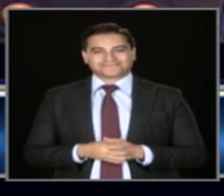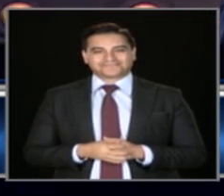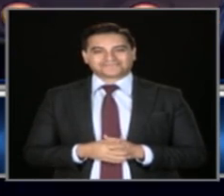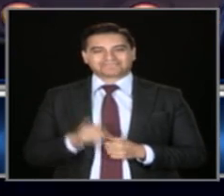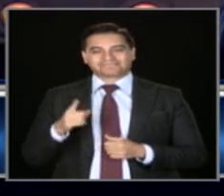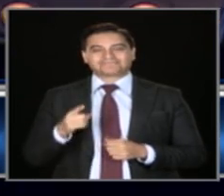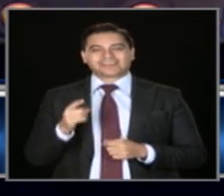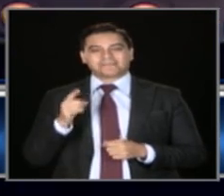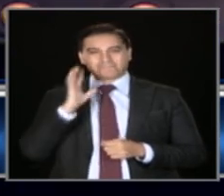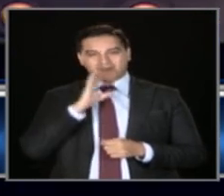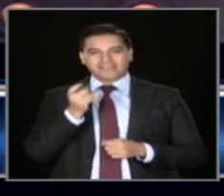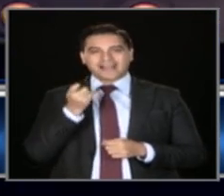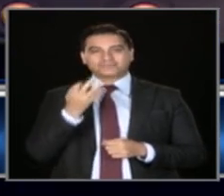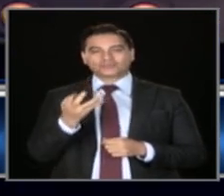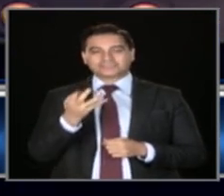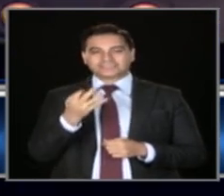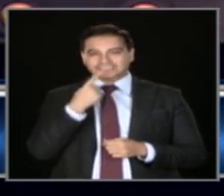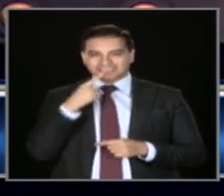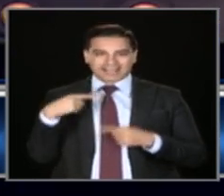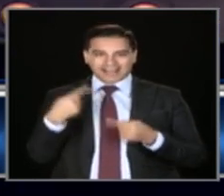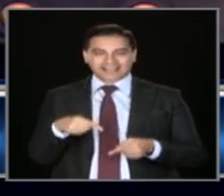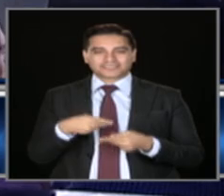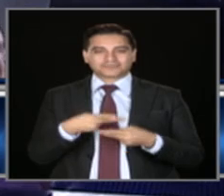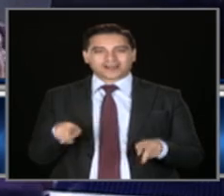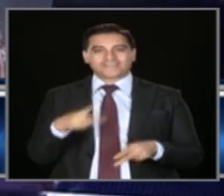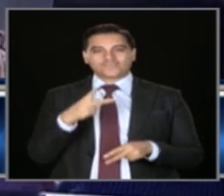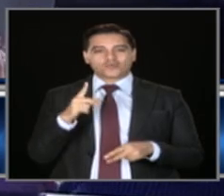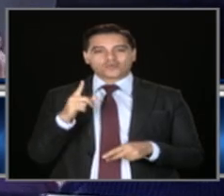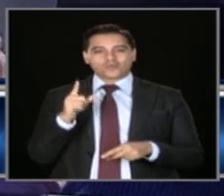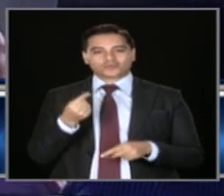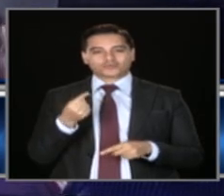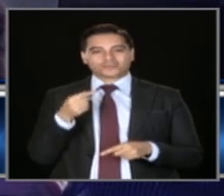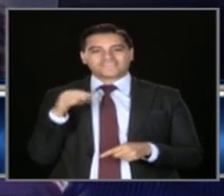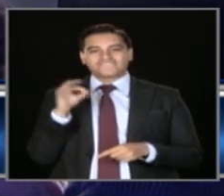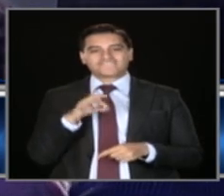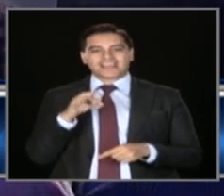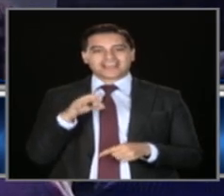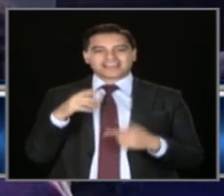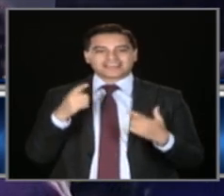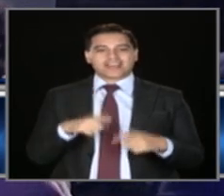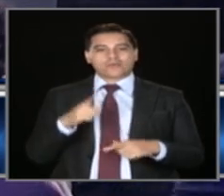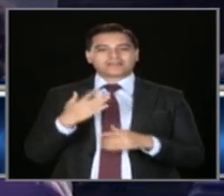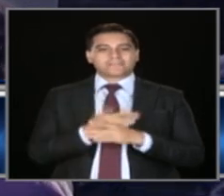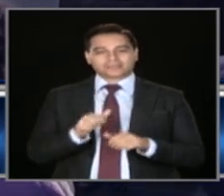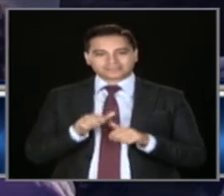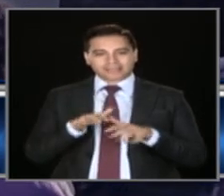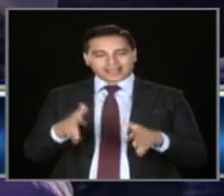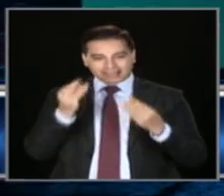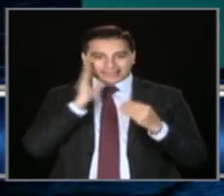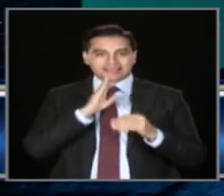الدورة 35 من الأولمبياد واللي أقيمت في المجر ليه دوره في نشر